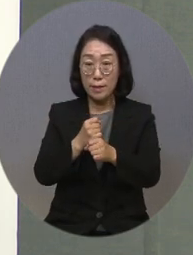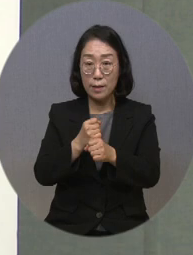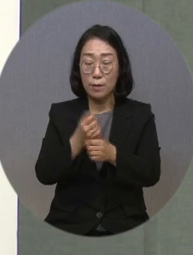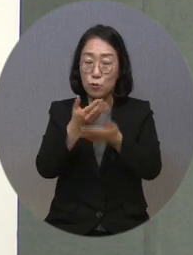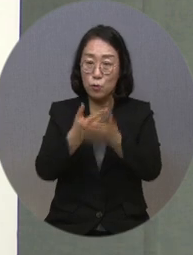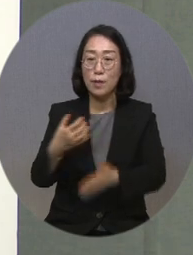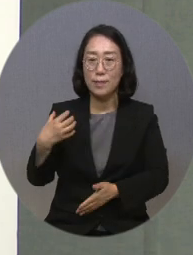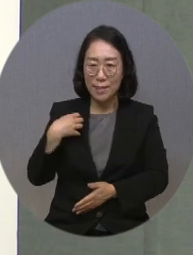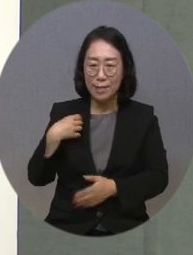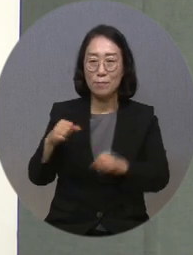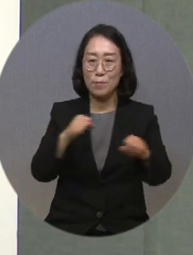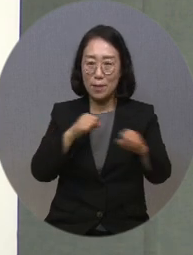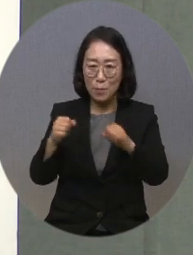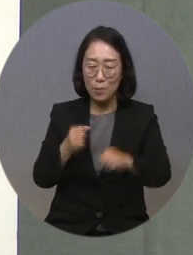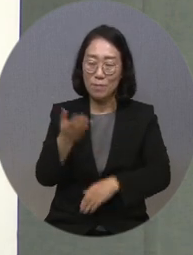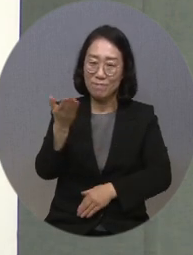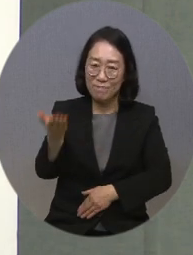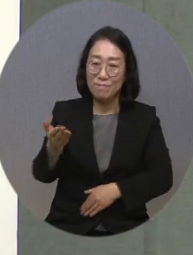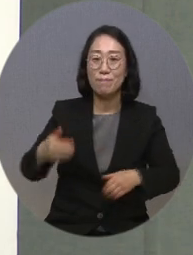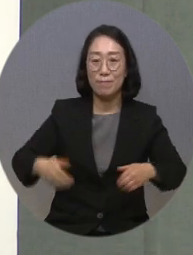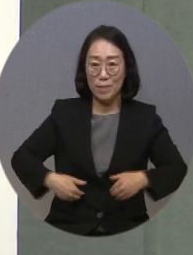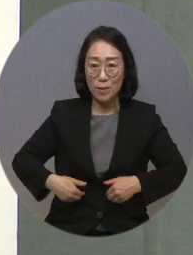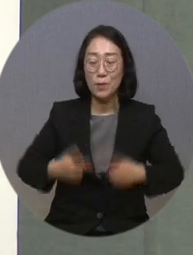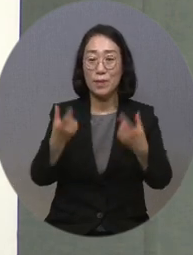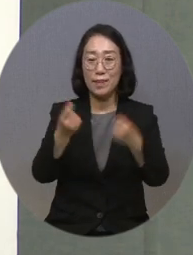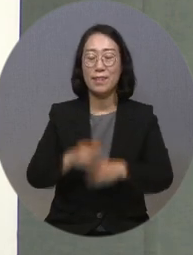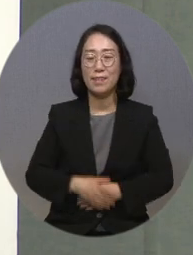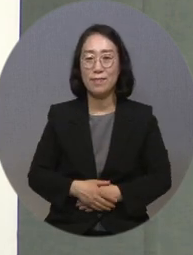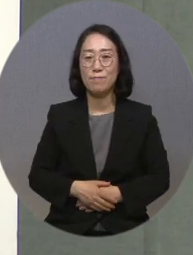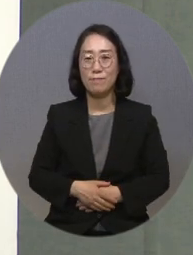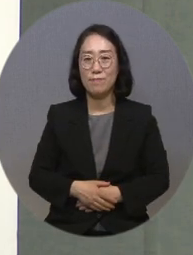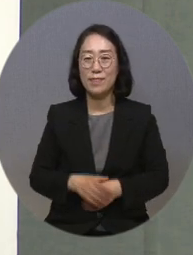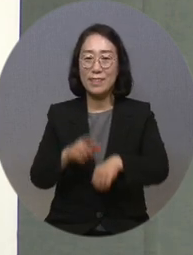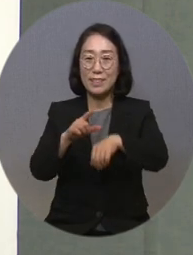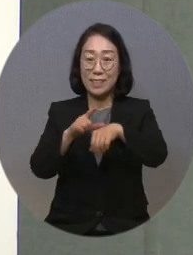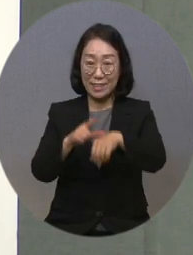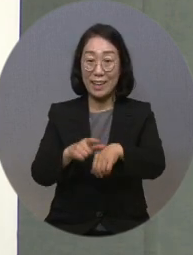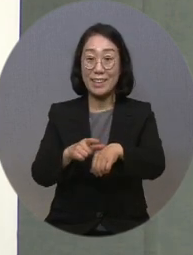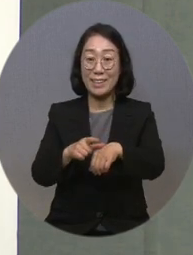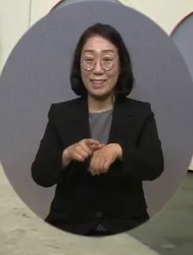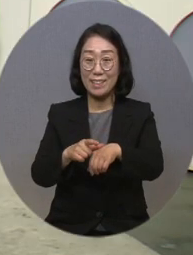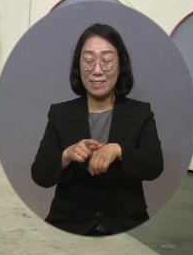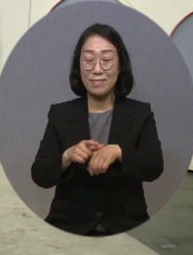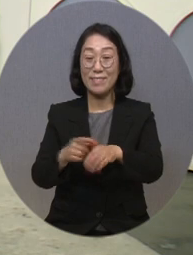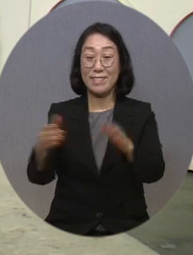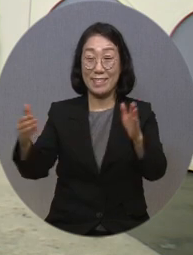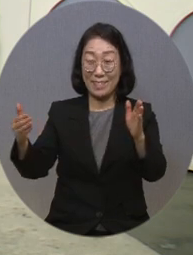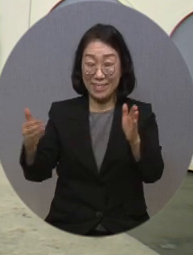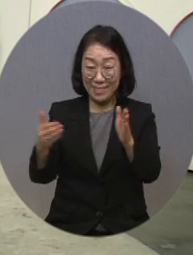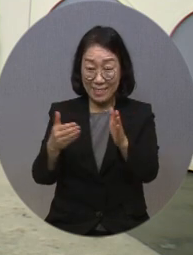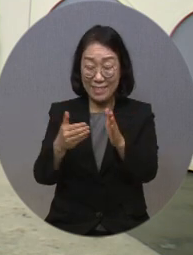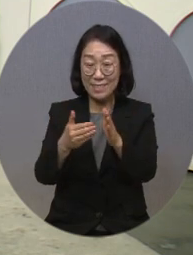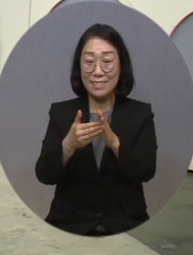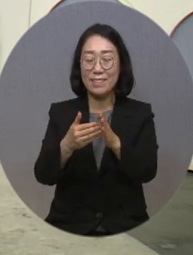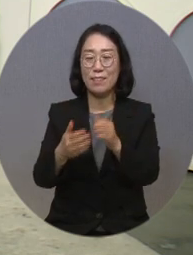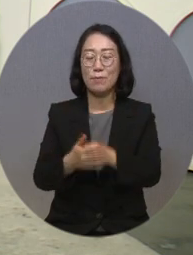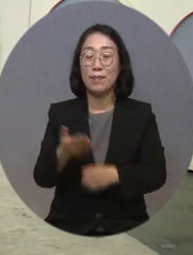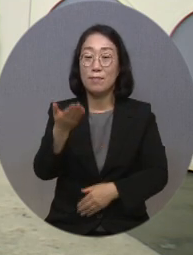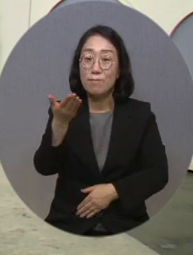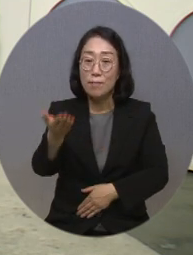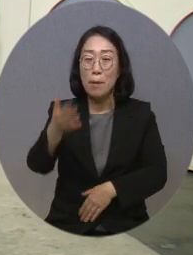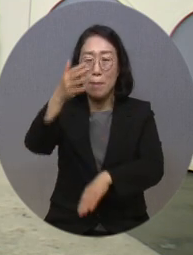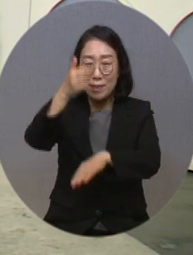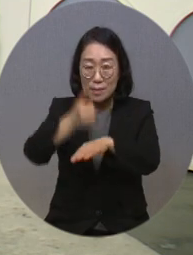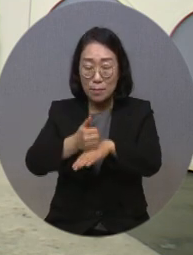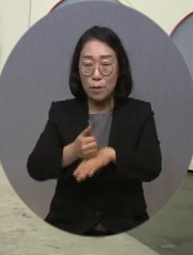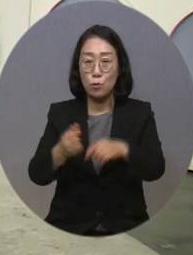활동을 하셔야 하지 않나 네. 이런 생각들을 많이 합니다. 네. 이제 시간이 얼중퇴했으니까 끝으로 네. 이번에